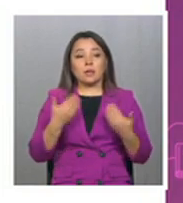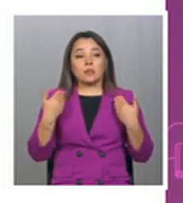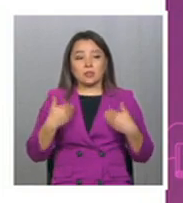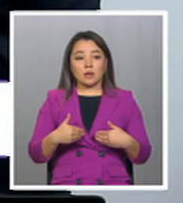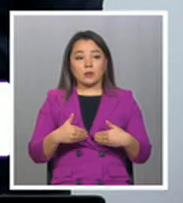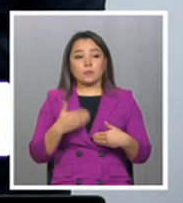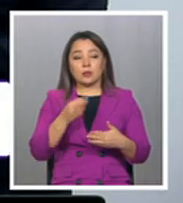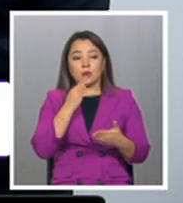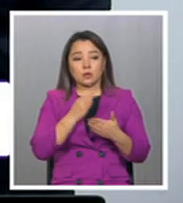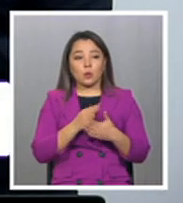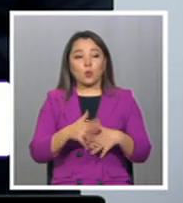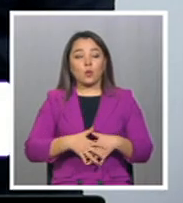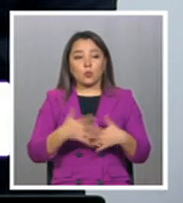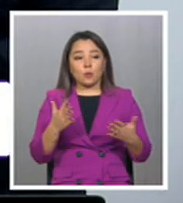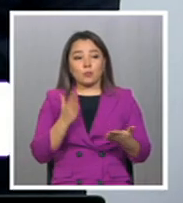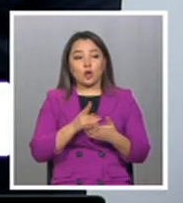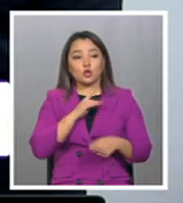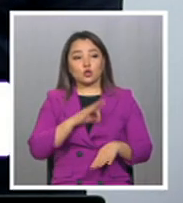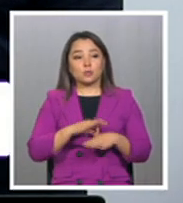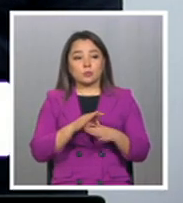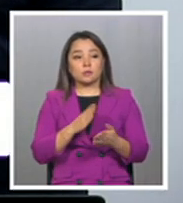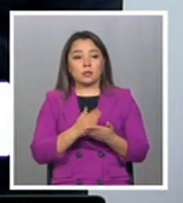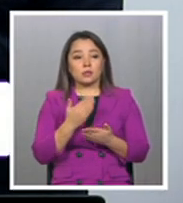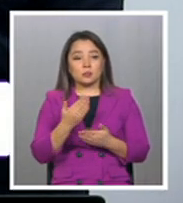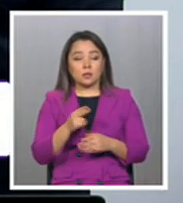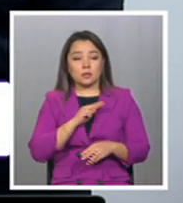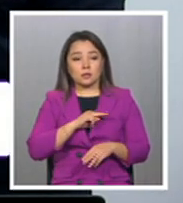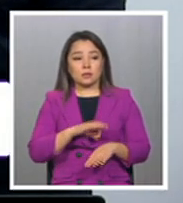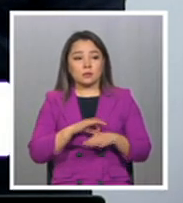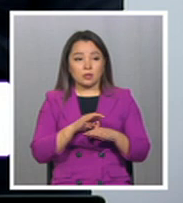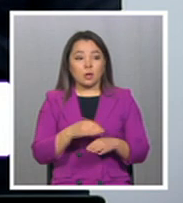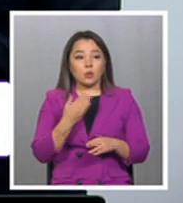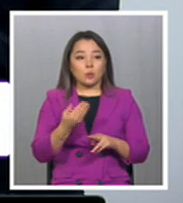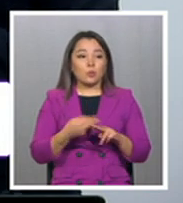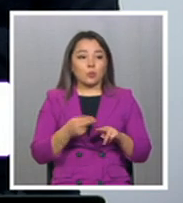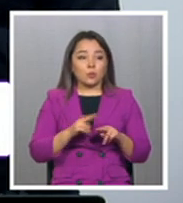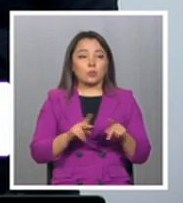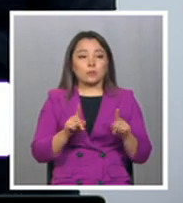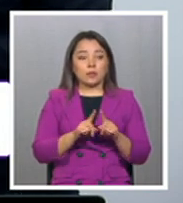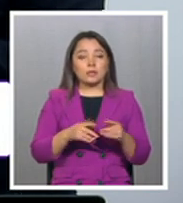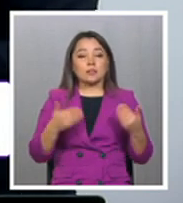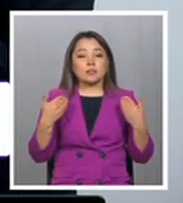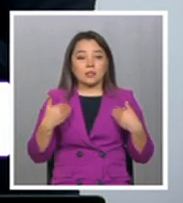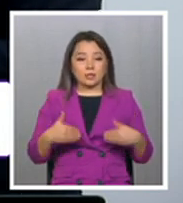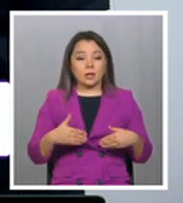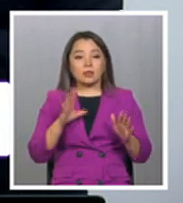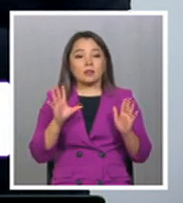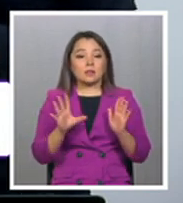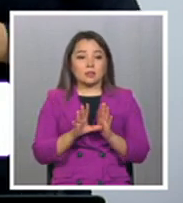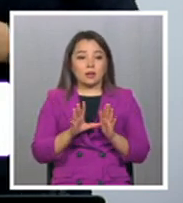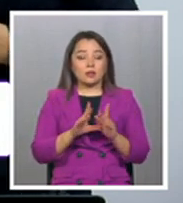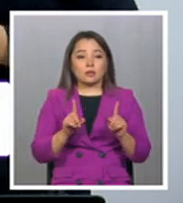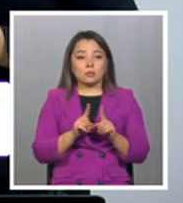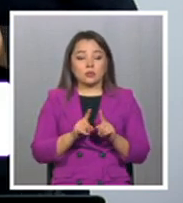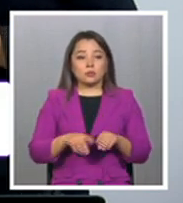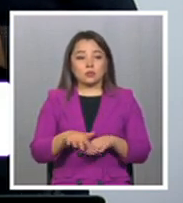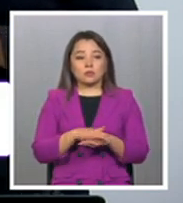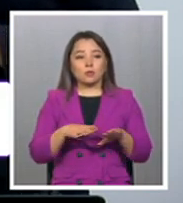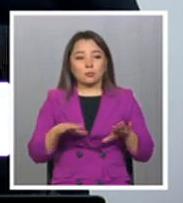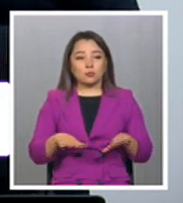неғұрлым көбірек жұмыс деген істесе, онда ол дененің энергиясы мол